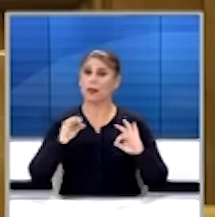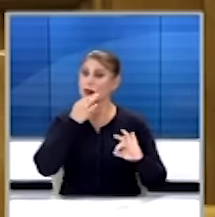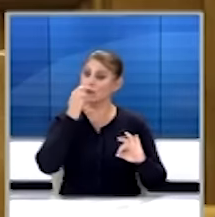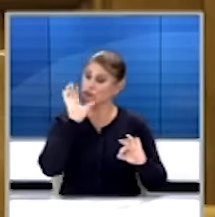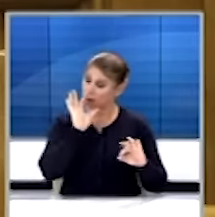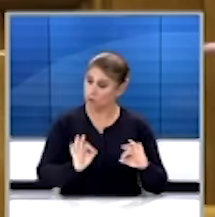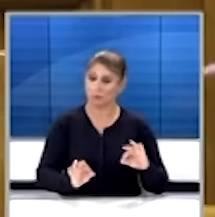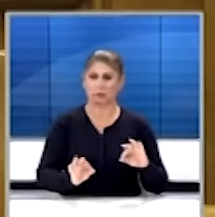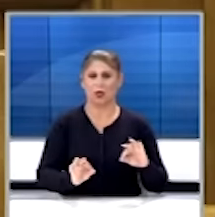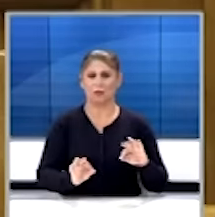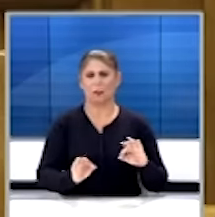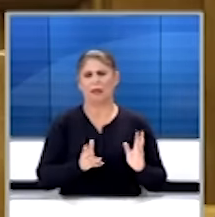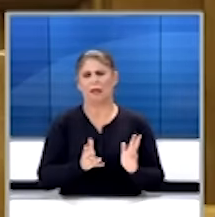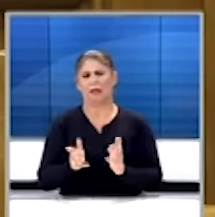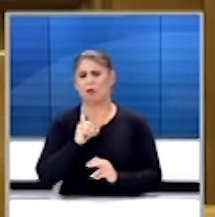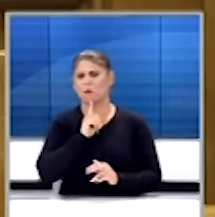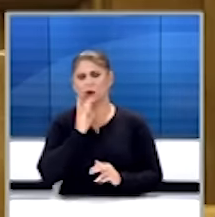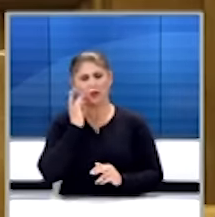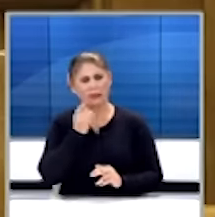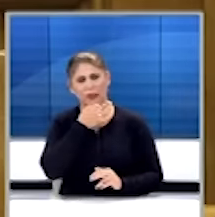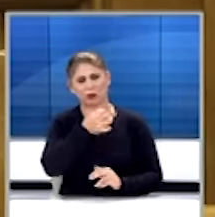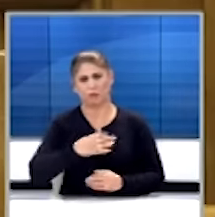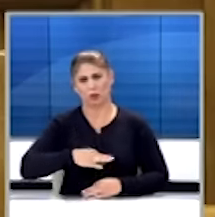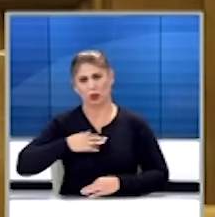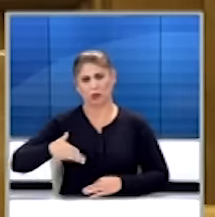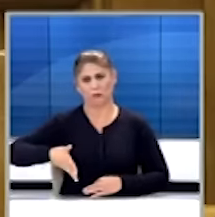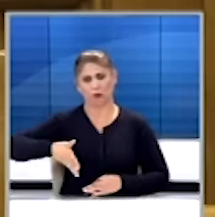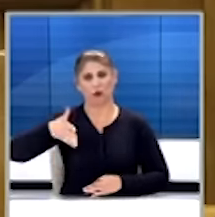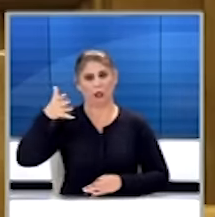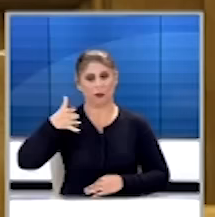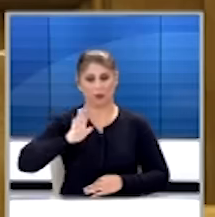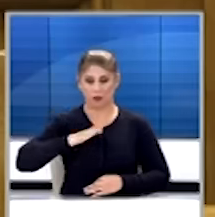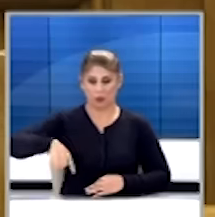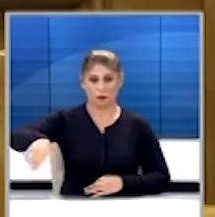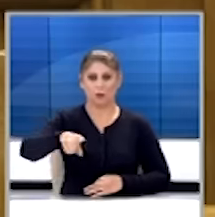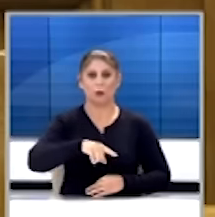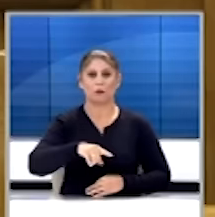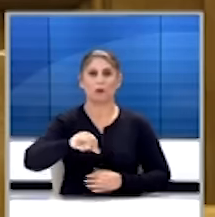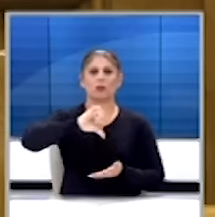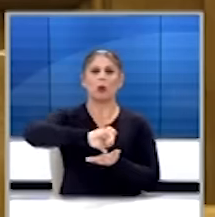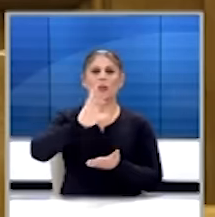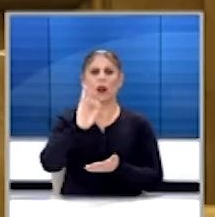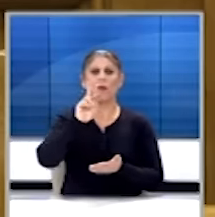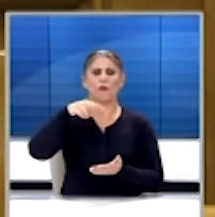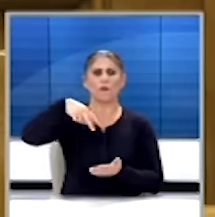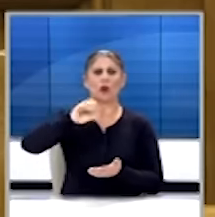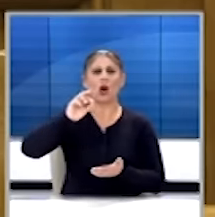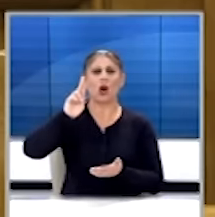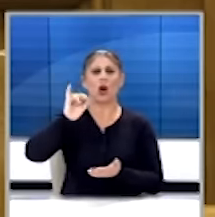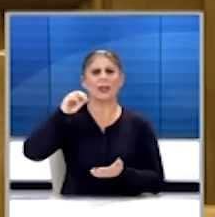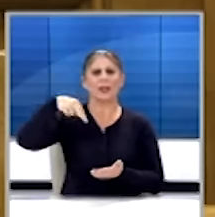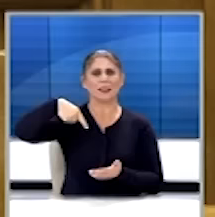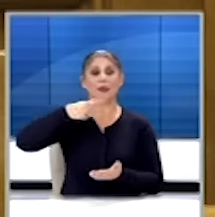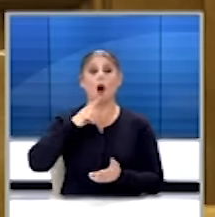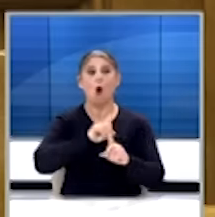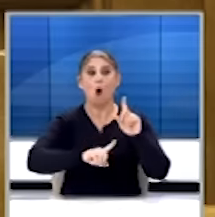όντως κοινικά, όπως το είπε σκληρά, το είπε ο κύριος Μητσοτάκης, στους κατοίκους της Φλόριντα, ότι όποιος δεν φύγει θα πεθάνει.